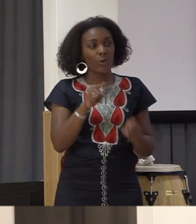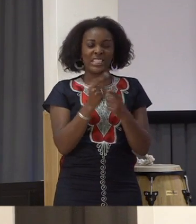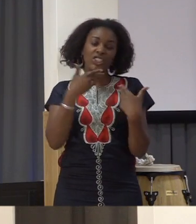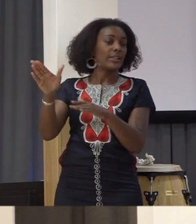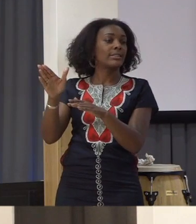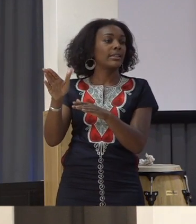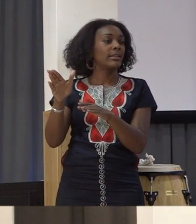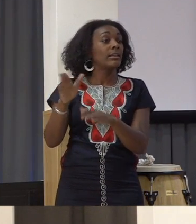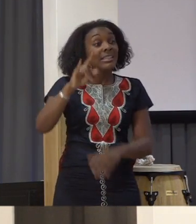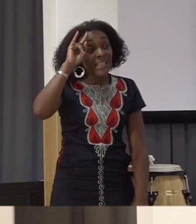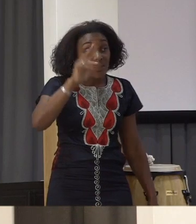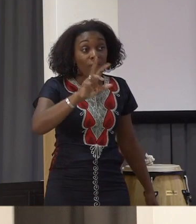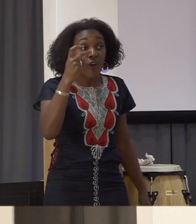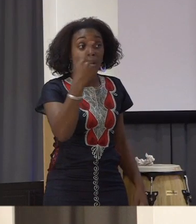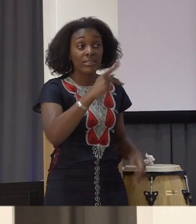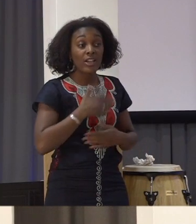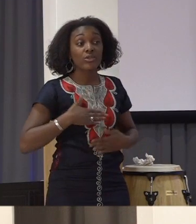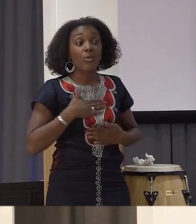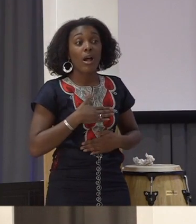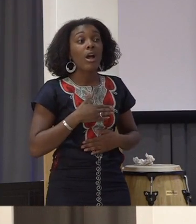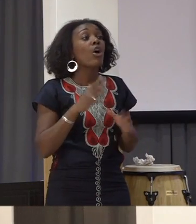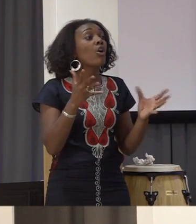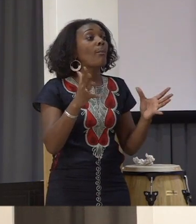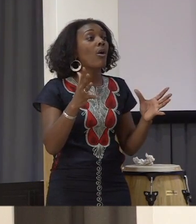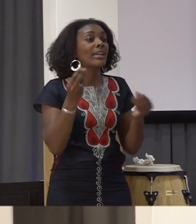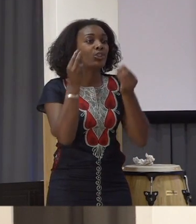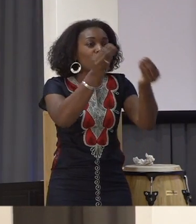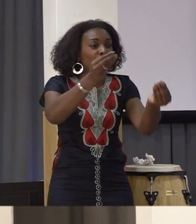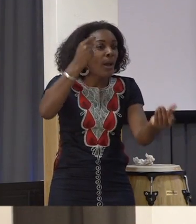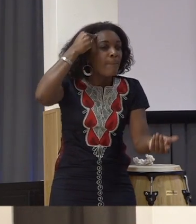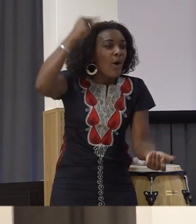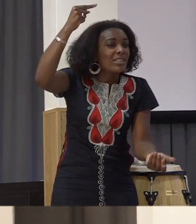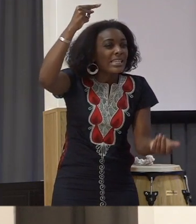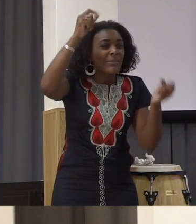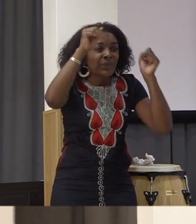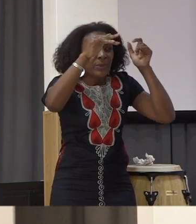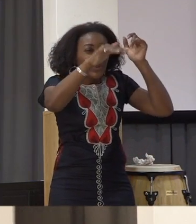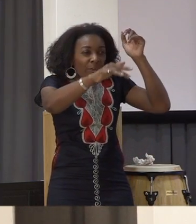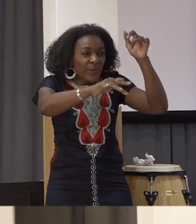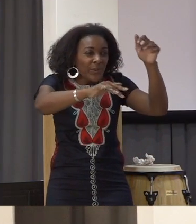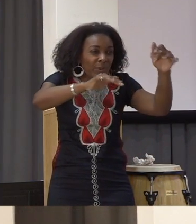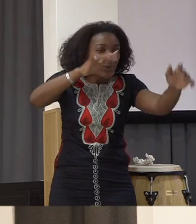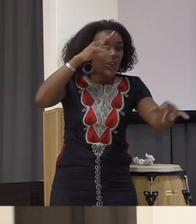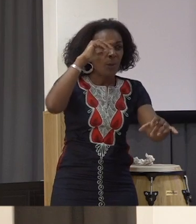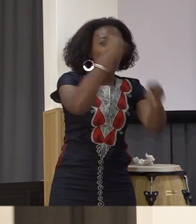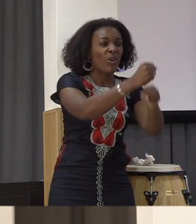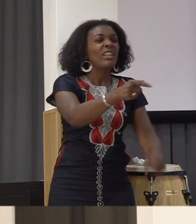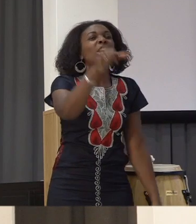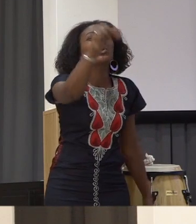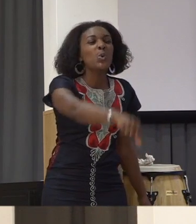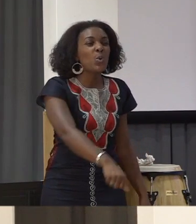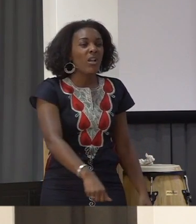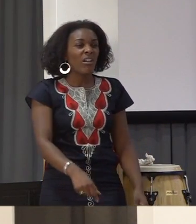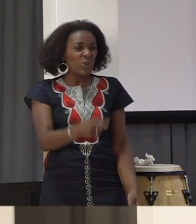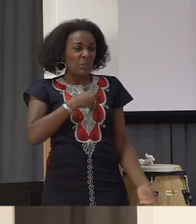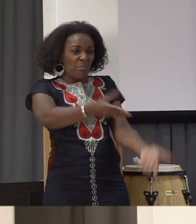L'adversaire nous vole notre joie en nous donnant des pensées qui nous condamnent. Tu connais ces pensées? T'es bon à rien, t'es qu'un